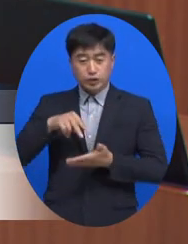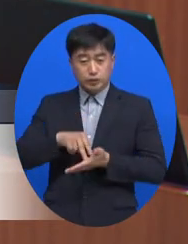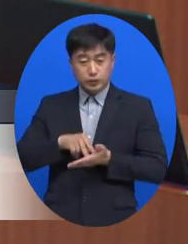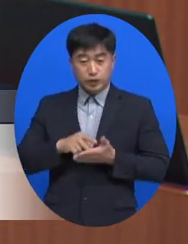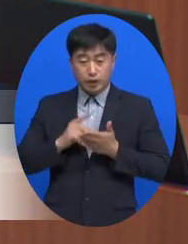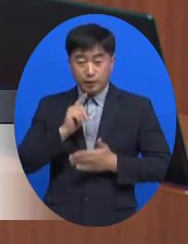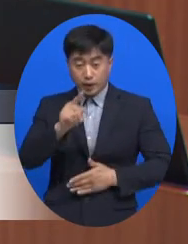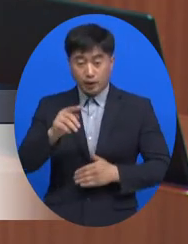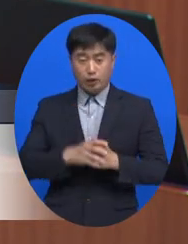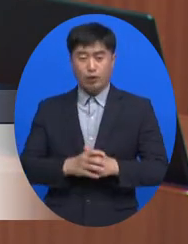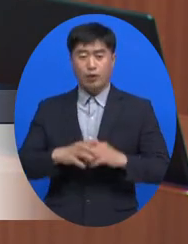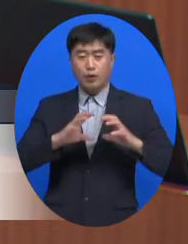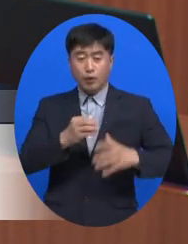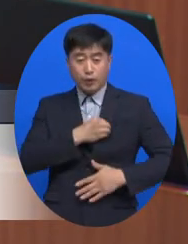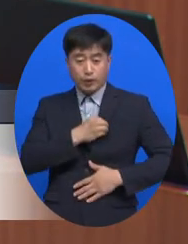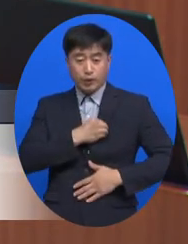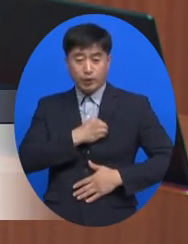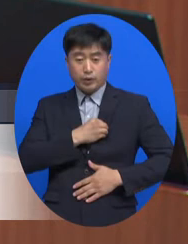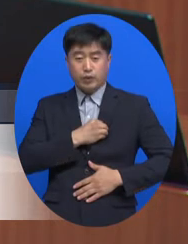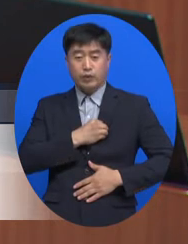입장을 개진하고 또